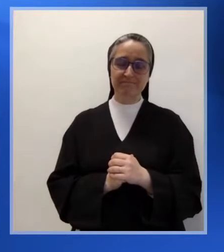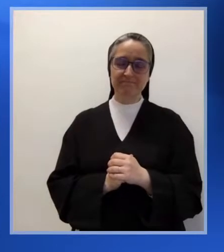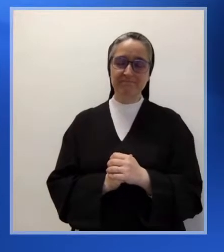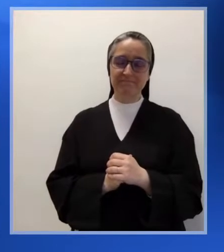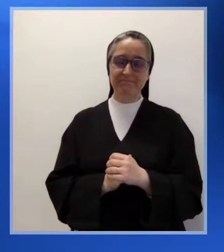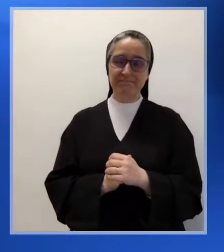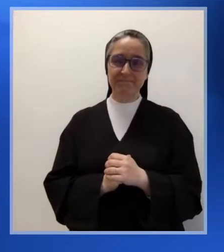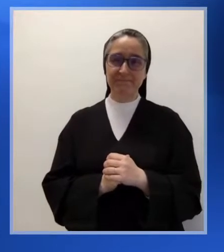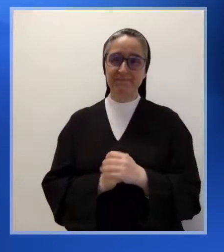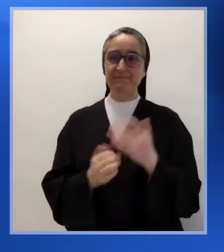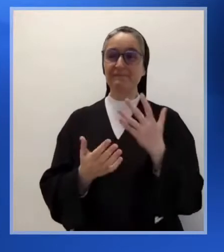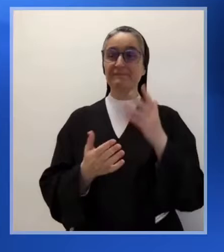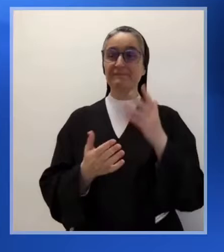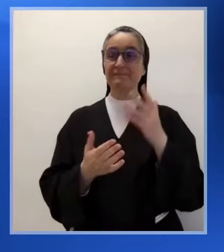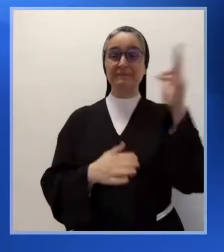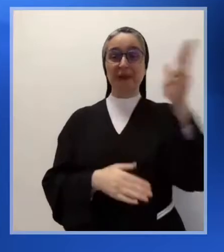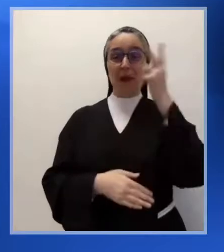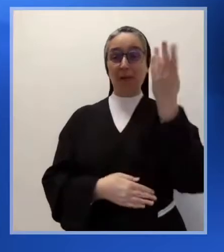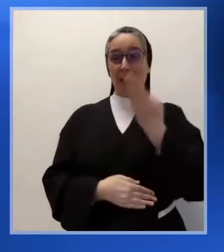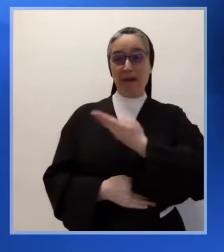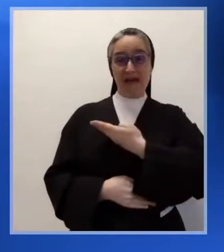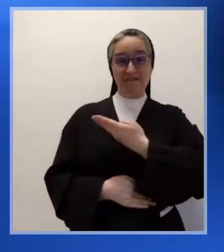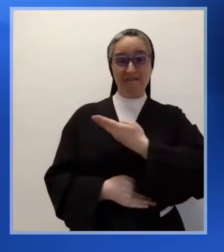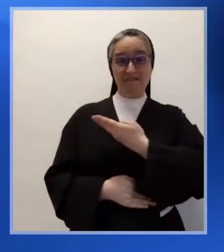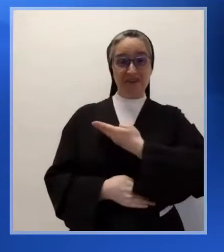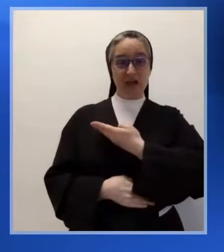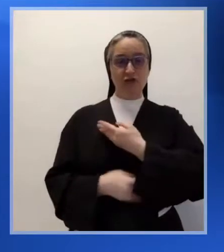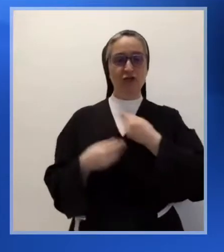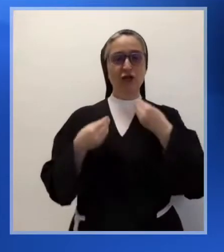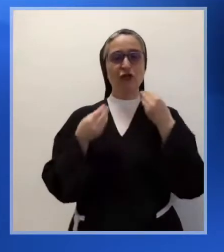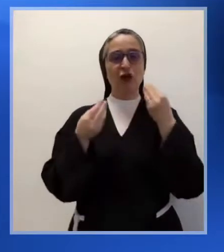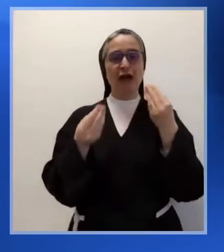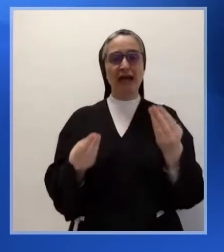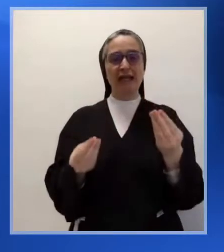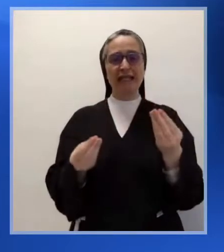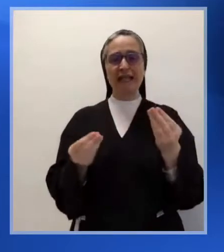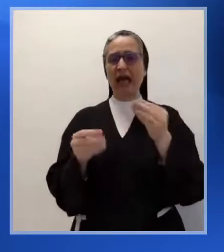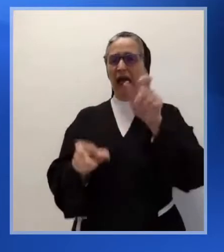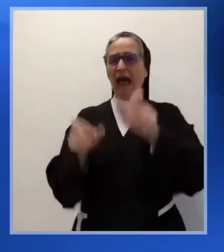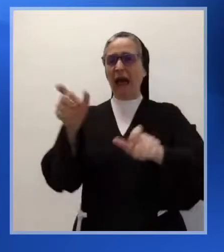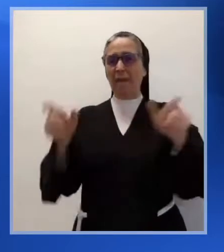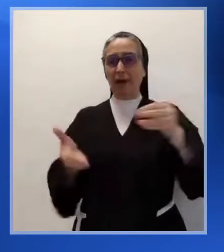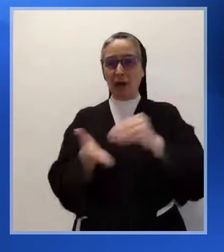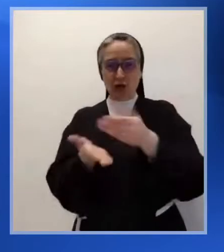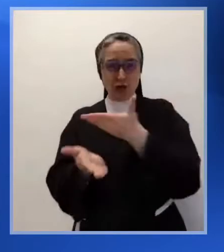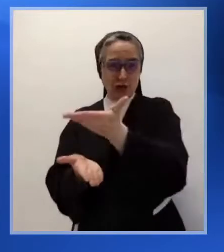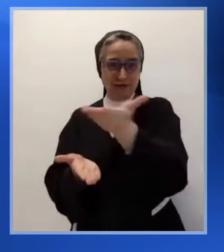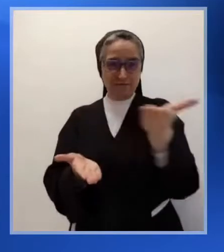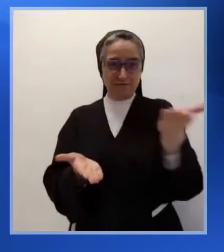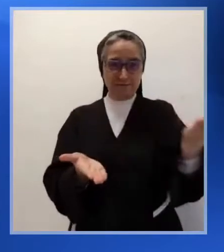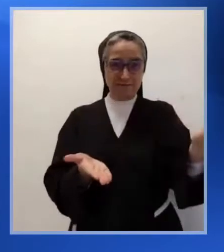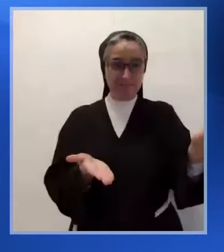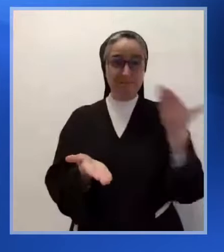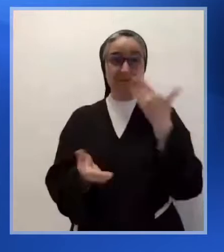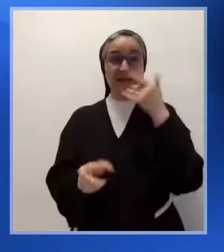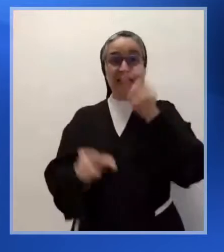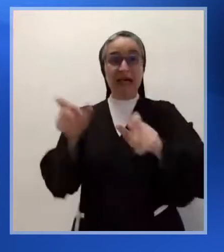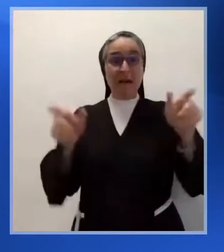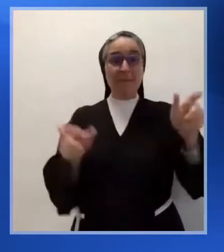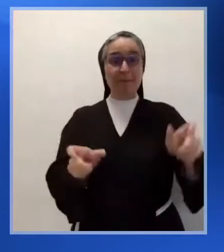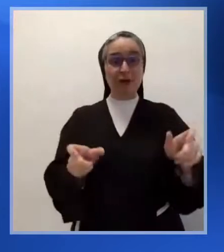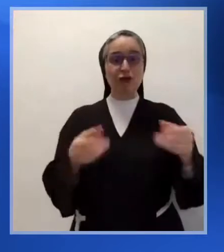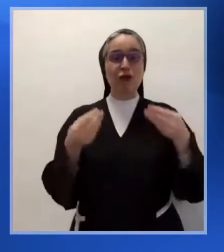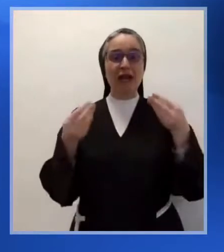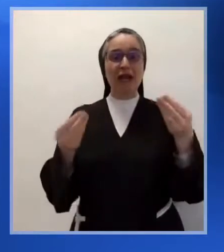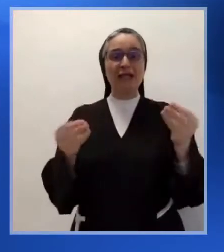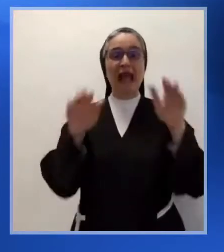Il Santo Padre Francesco, a tutti i fedeli presenti e a quelli che ricevono la